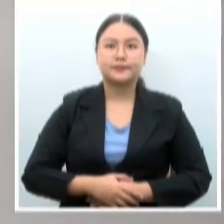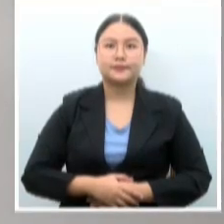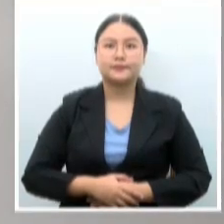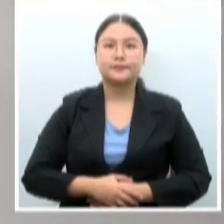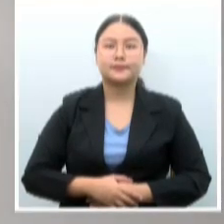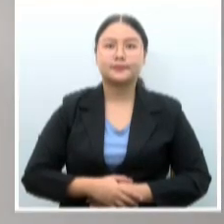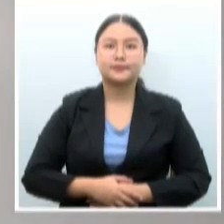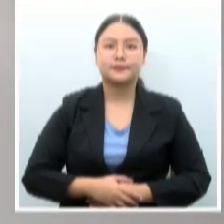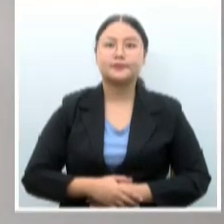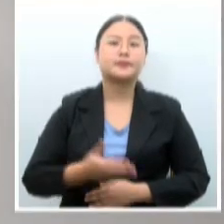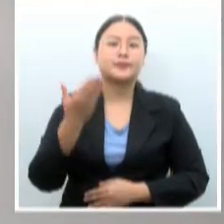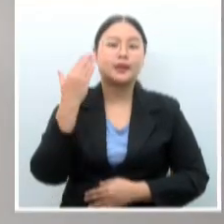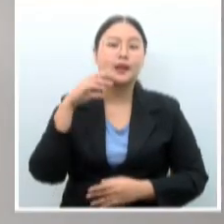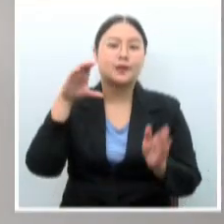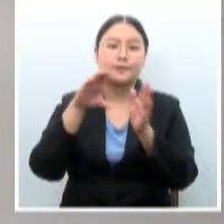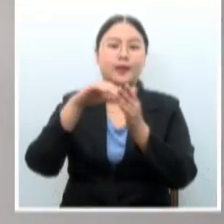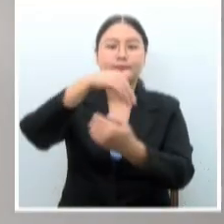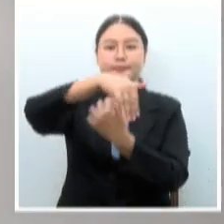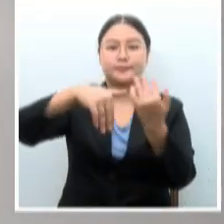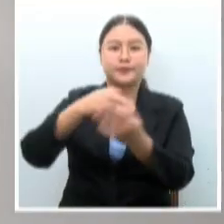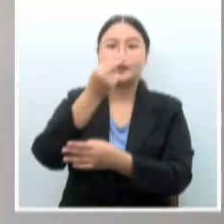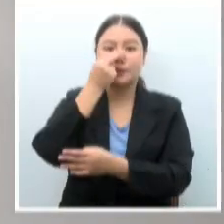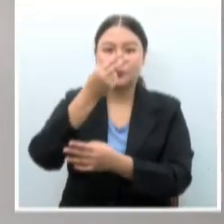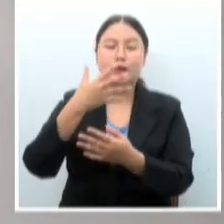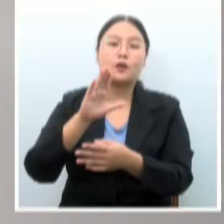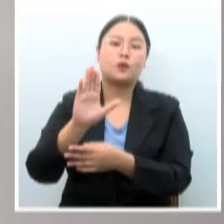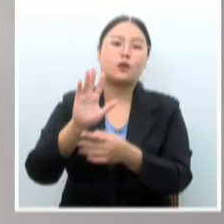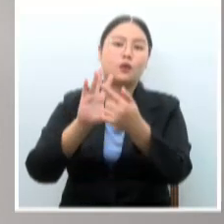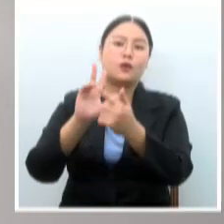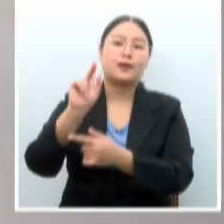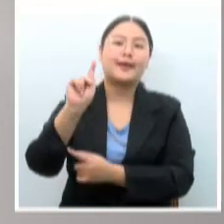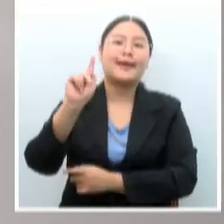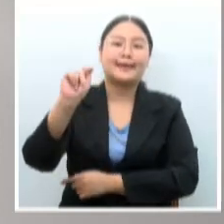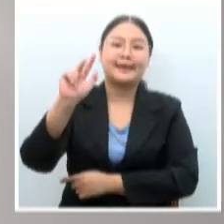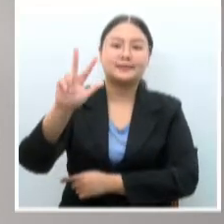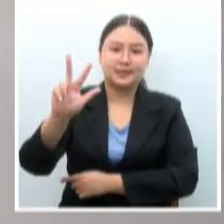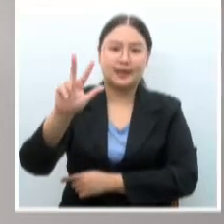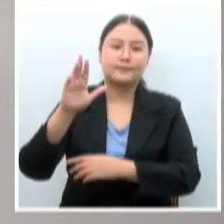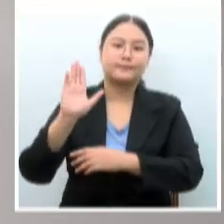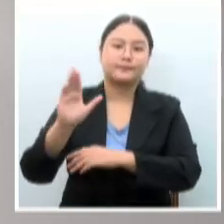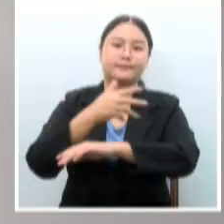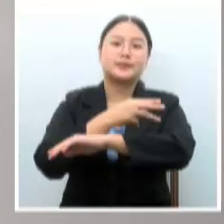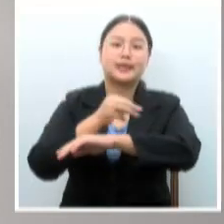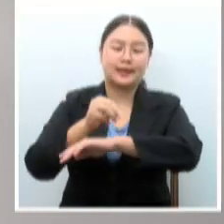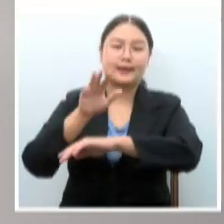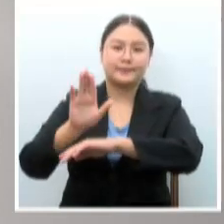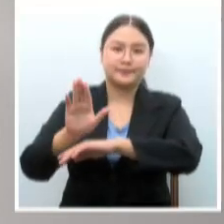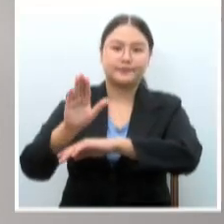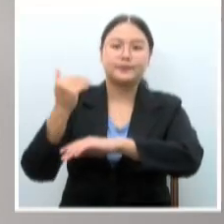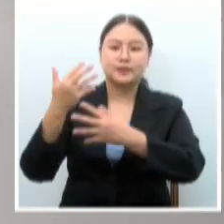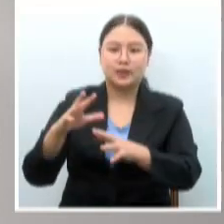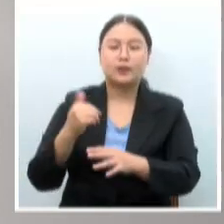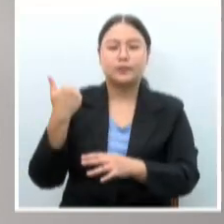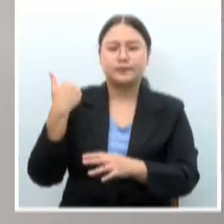และนั่นก็คือภาพบรรยากาศของกิจกรรมที่สำนักงานเขตพื้นที่การศึกษานะคะได้นำนโยบายลงสู่การปฏิบัติค่ะโดยเฉพาะอย่างยิ่งเป็นนโยบายในเรื่องของ